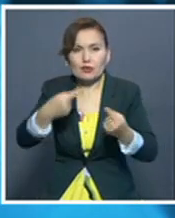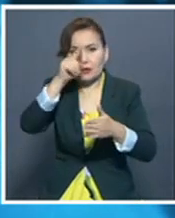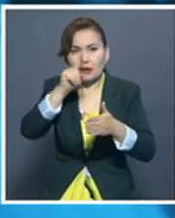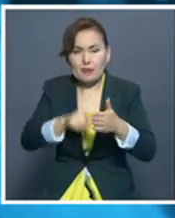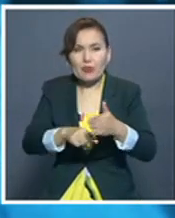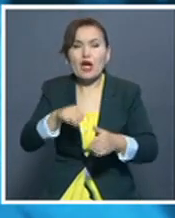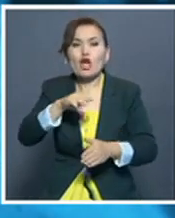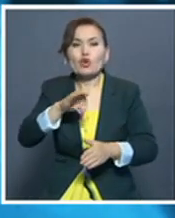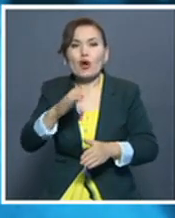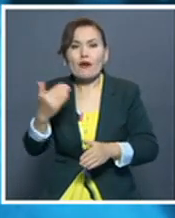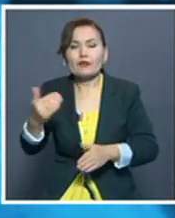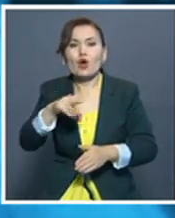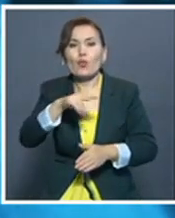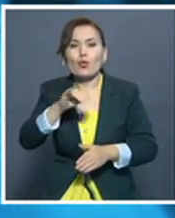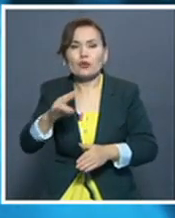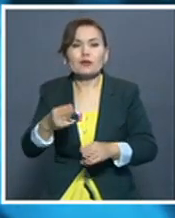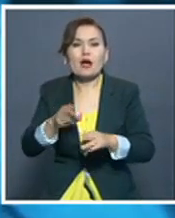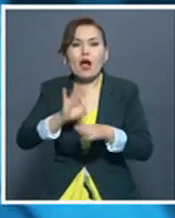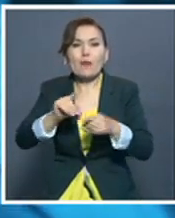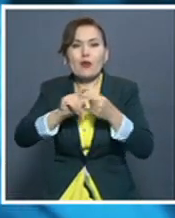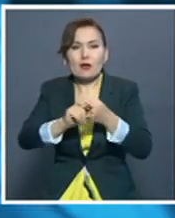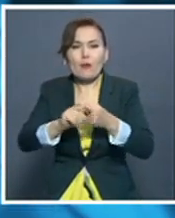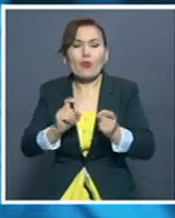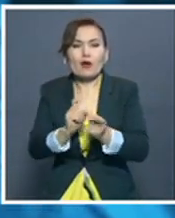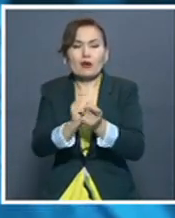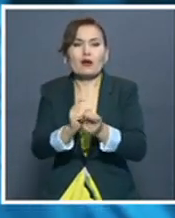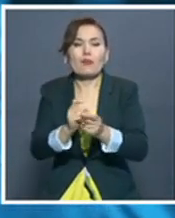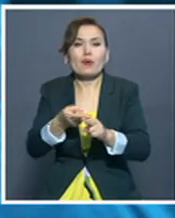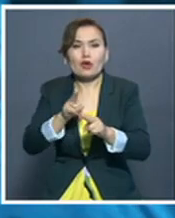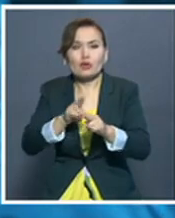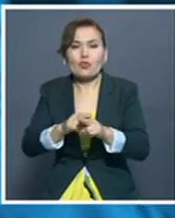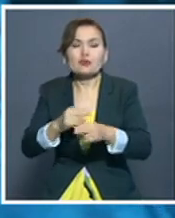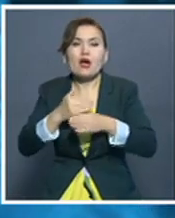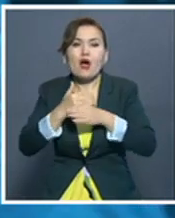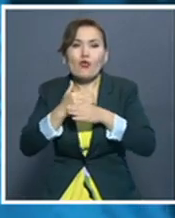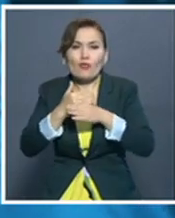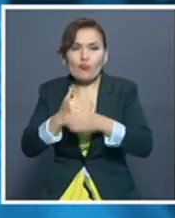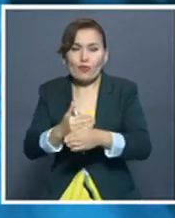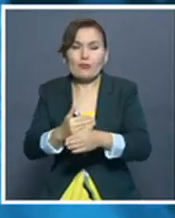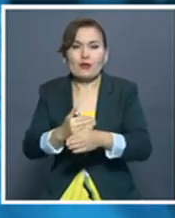Сондай-ақ Касым Жомарт Токаев Владимир Путинге коронавируспен күресте көрсеткен көмегі үшін ризашылығын білдірді.